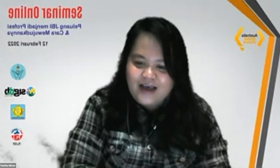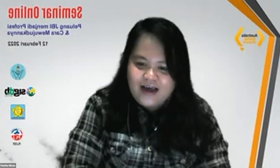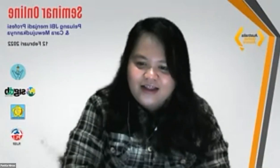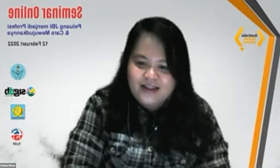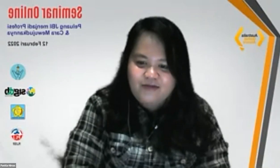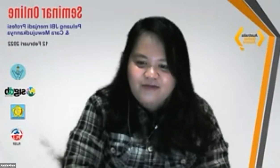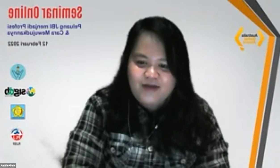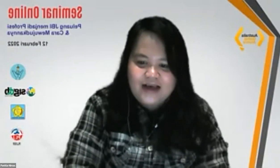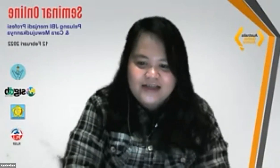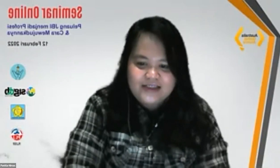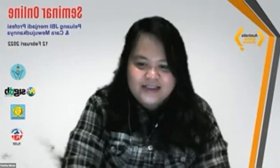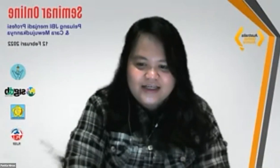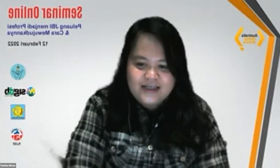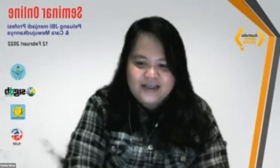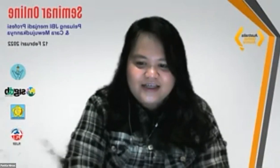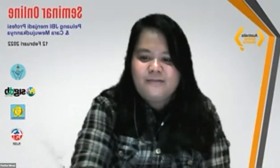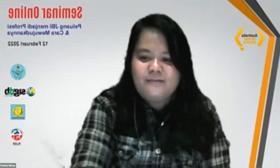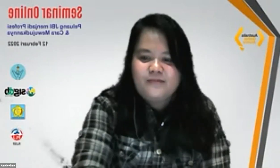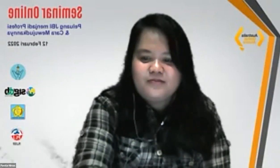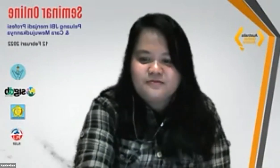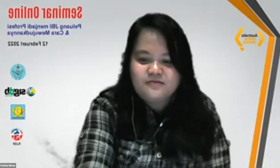persilahkan terima kasih